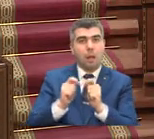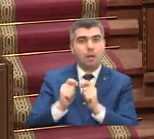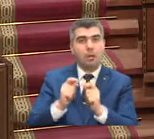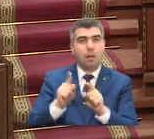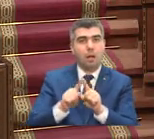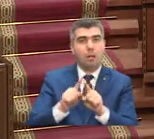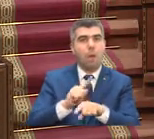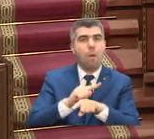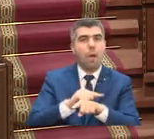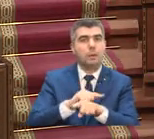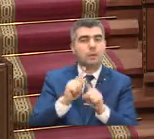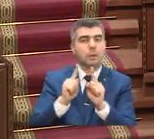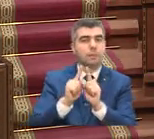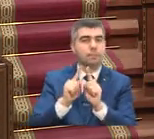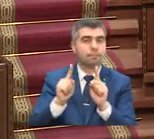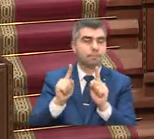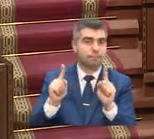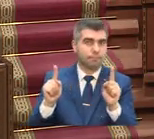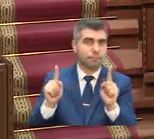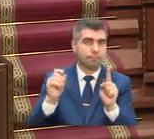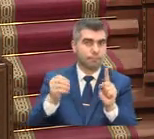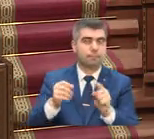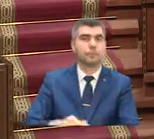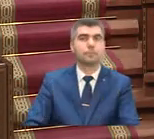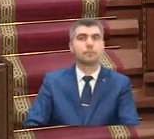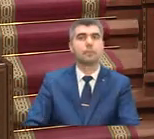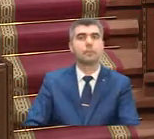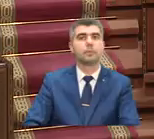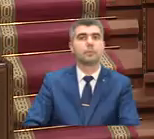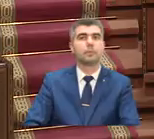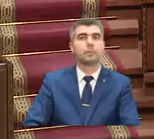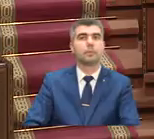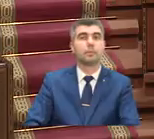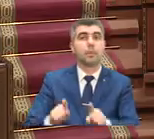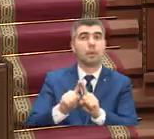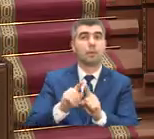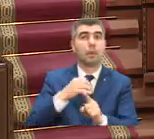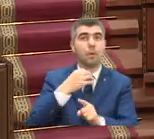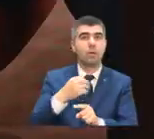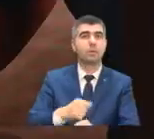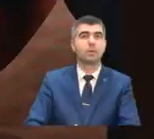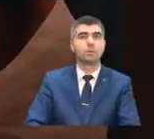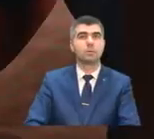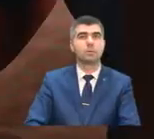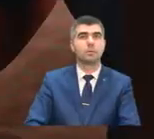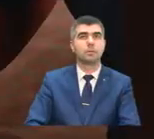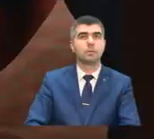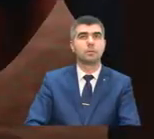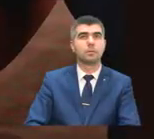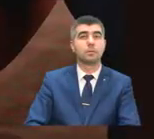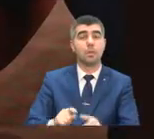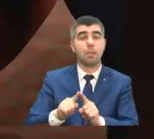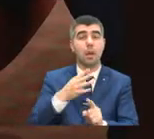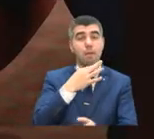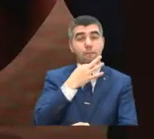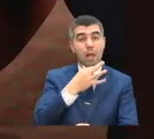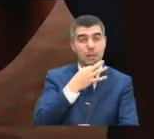البعد بوليميكي وما غادي يسهلش ما غادي يسهلش